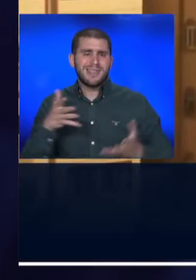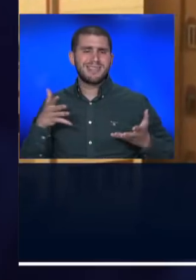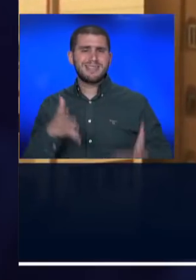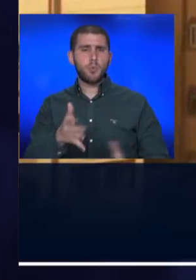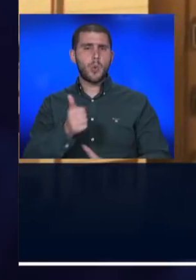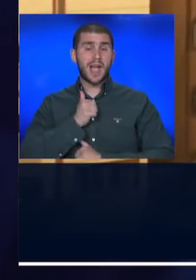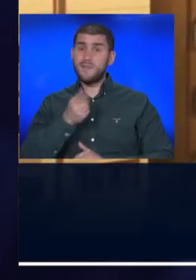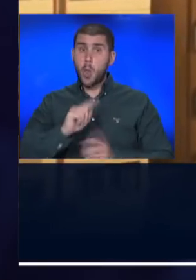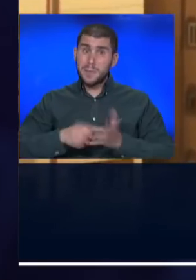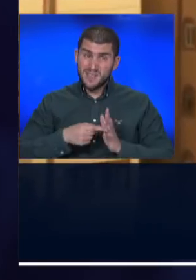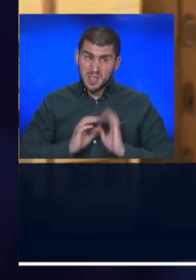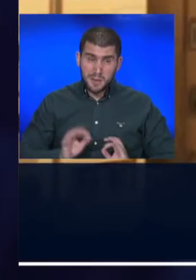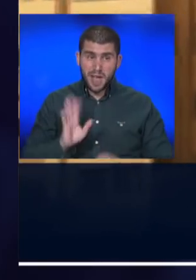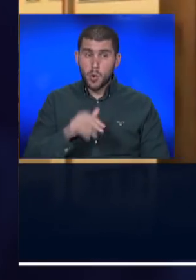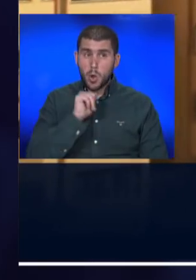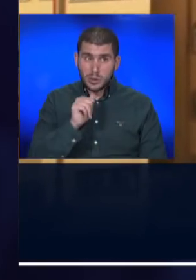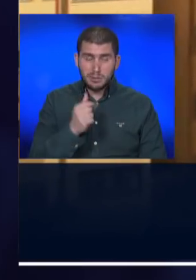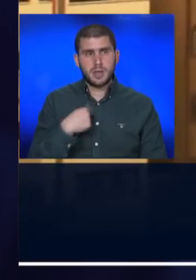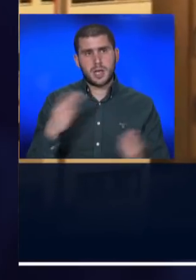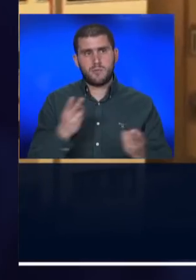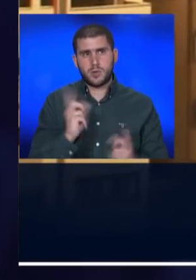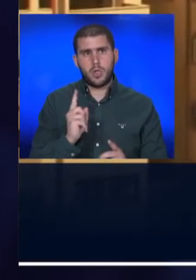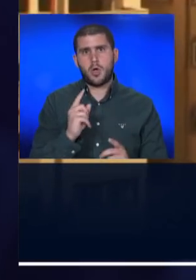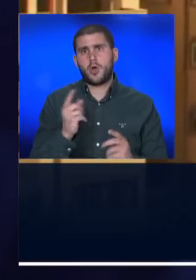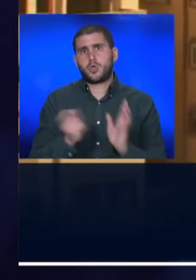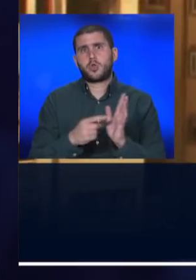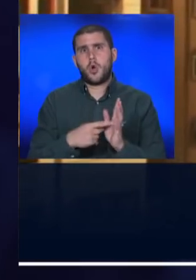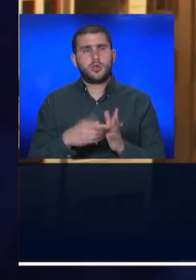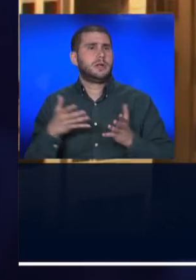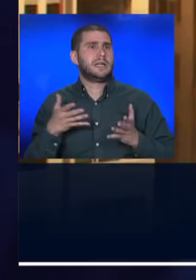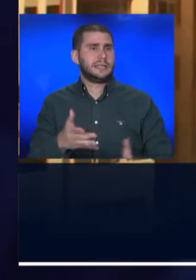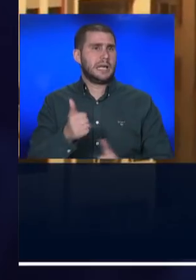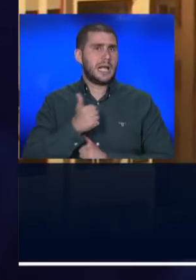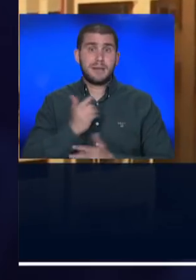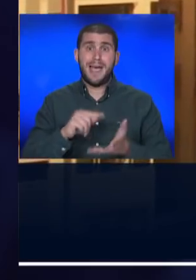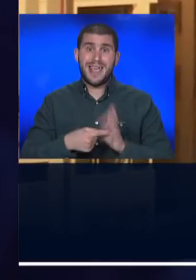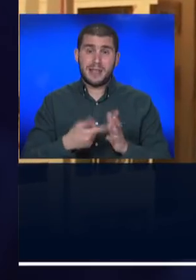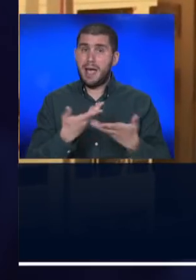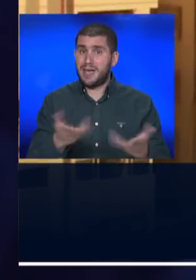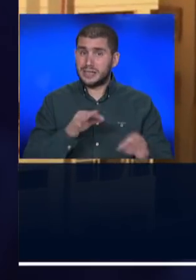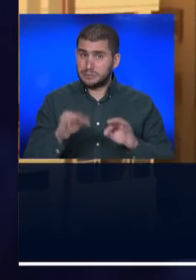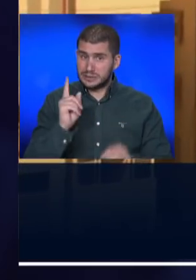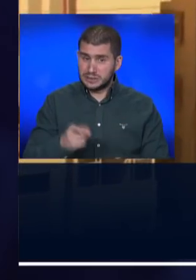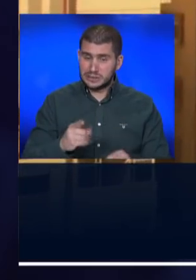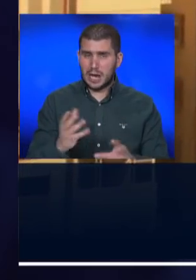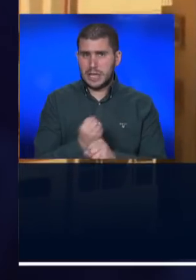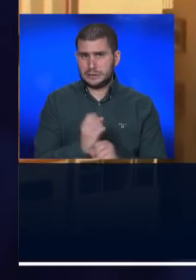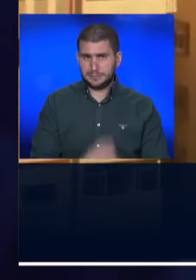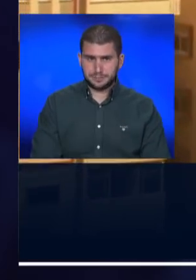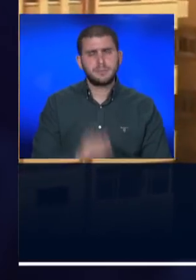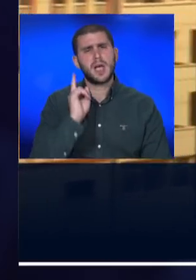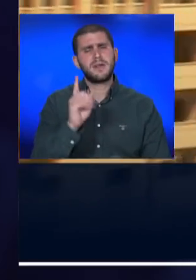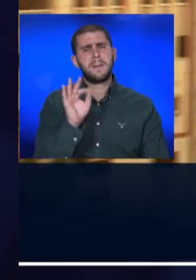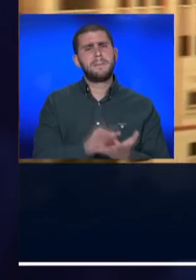וגם אם לא רוצים, ואני כמובן לא קורא לתמרון קרקעי, אם אין לזה יעדים אסטרטגיים שצריך להשיג באמצעות התמרון הזה. אבל מרגע שהצבא אמר, אין את זה,